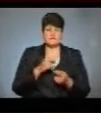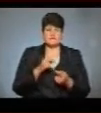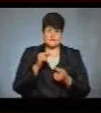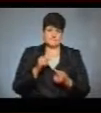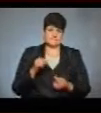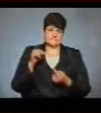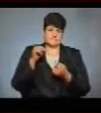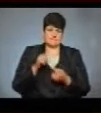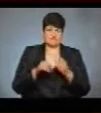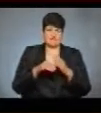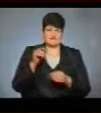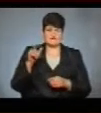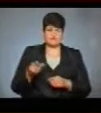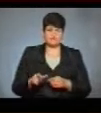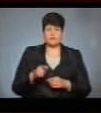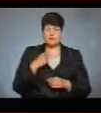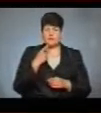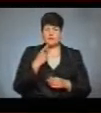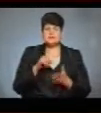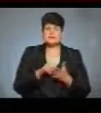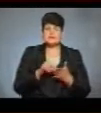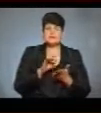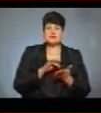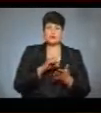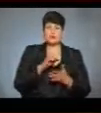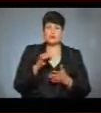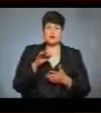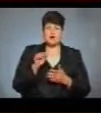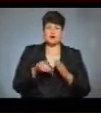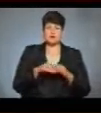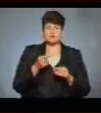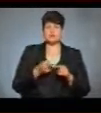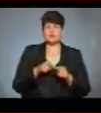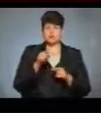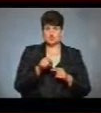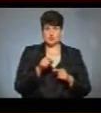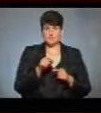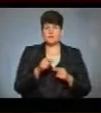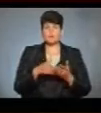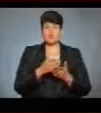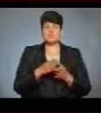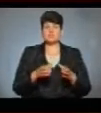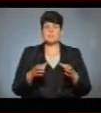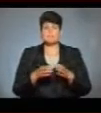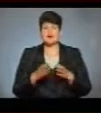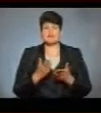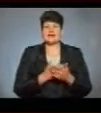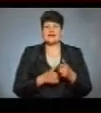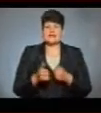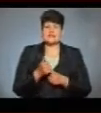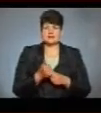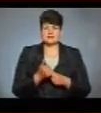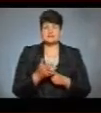поглядам виборців. Юлія Ковальчук каже, представники «Центру ЮА» обрали для цього інструменту політичні партії, які є лідерами за